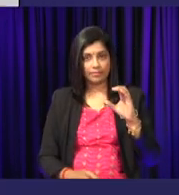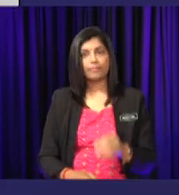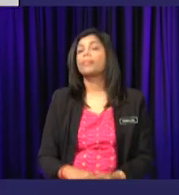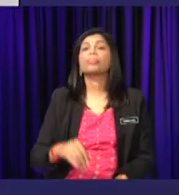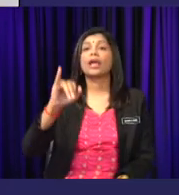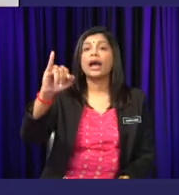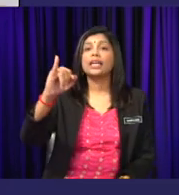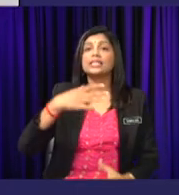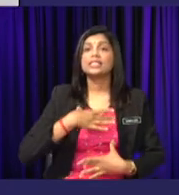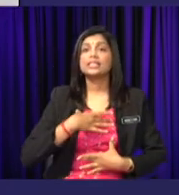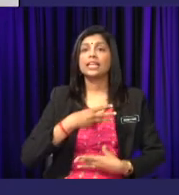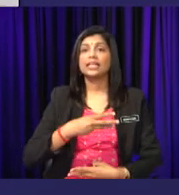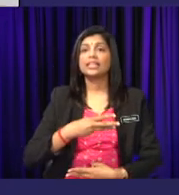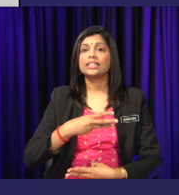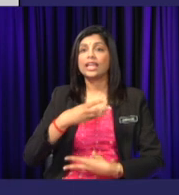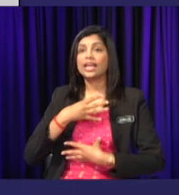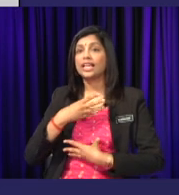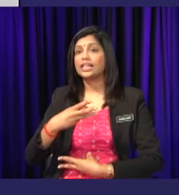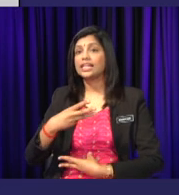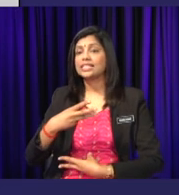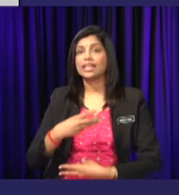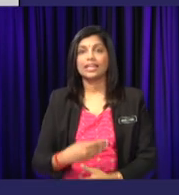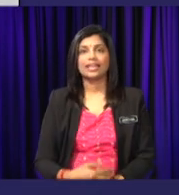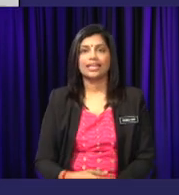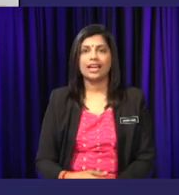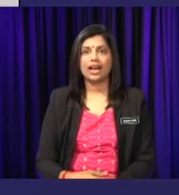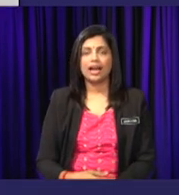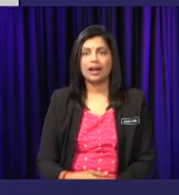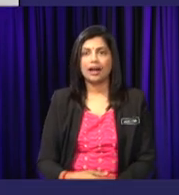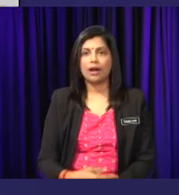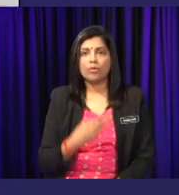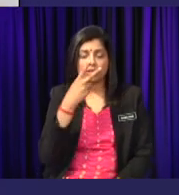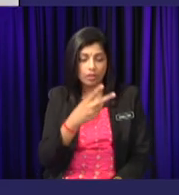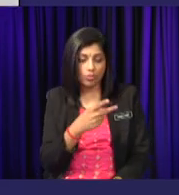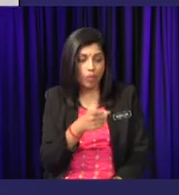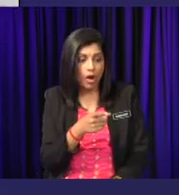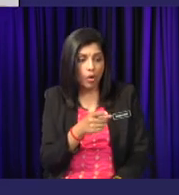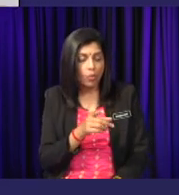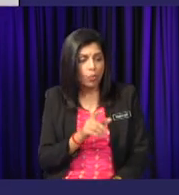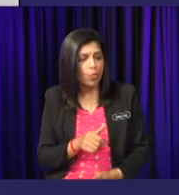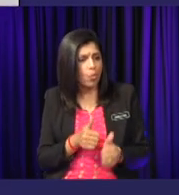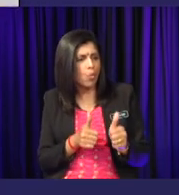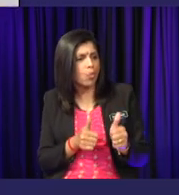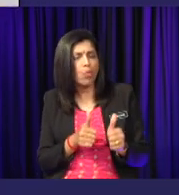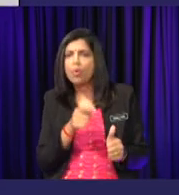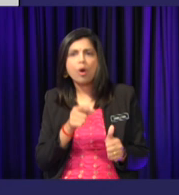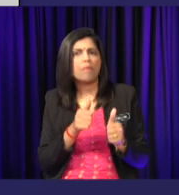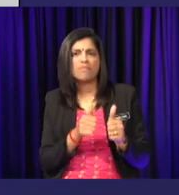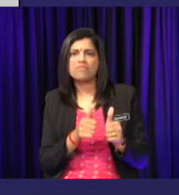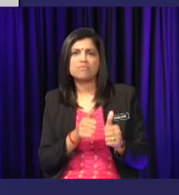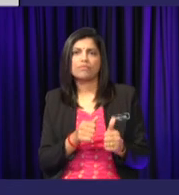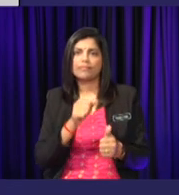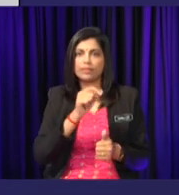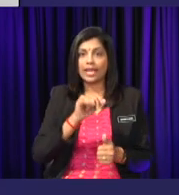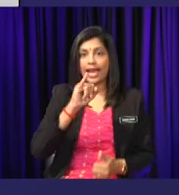yang menarik kalau kita tengok dalam Eci punade dan akhirnya